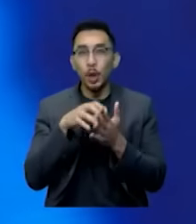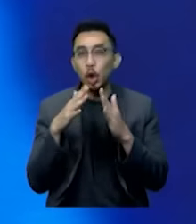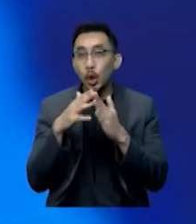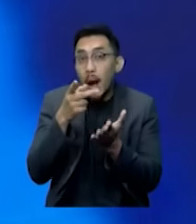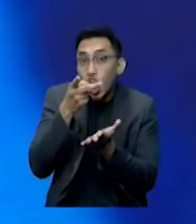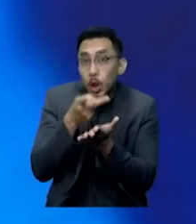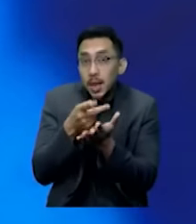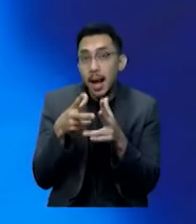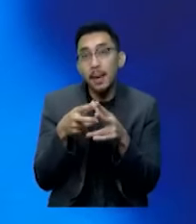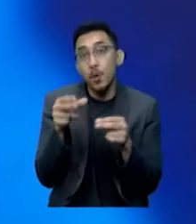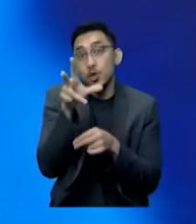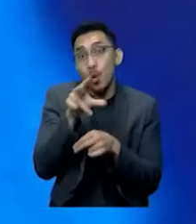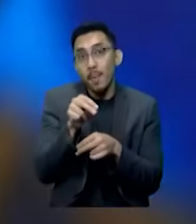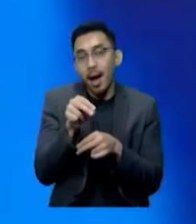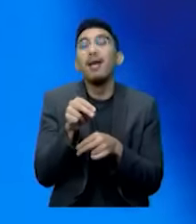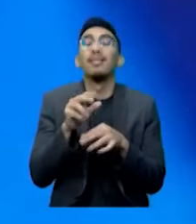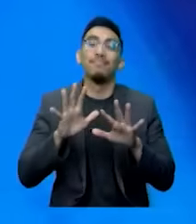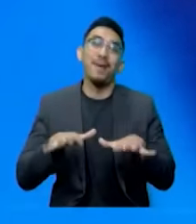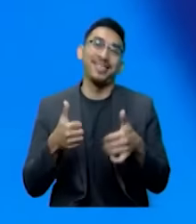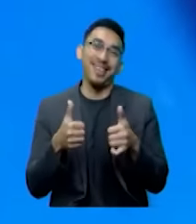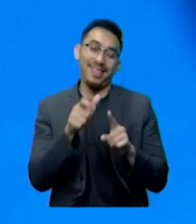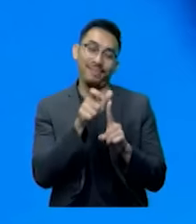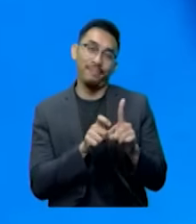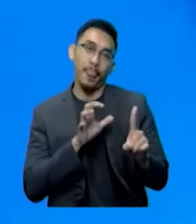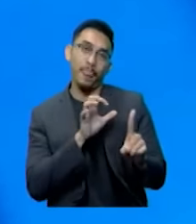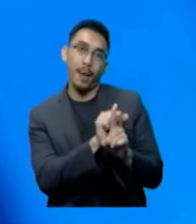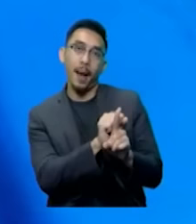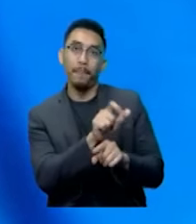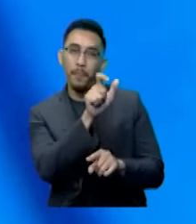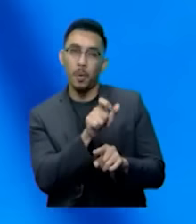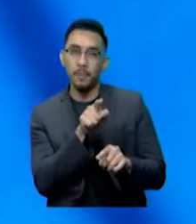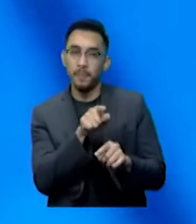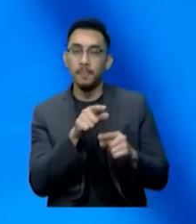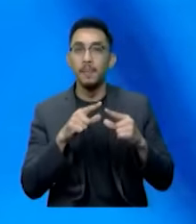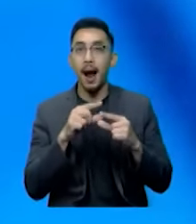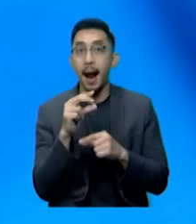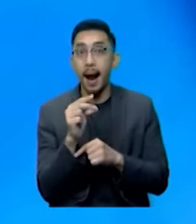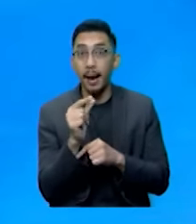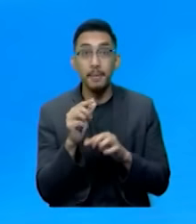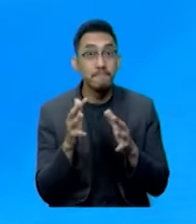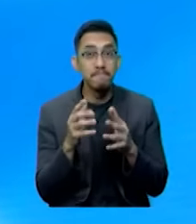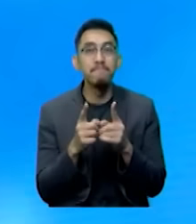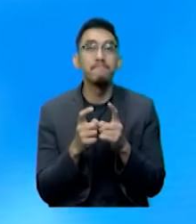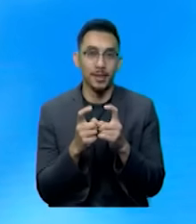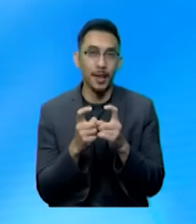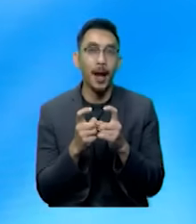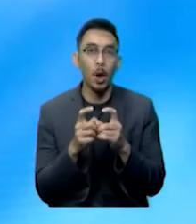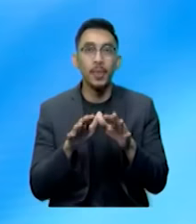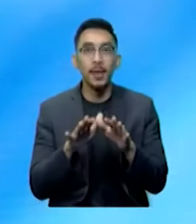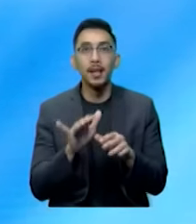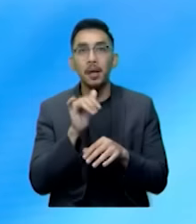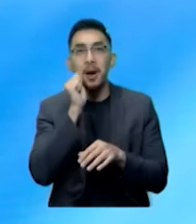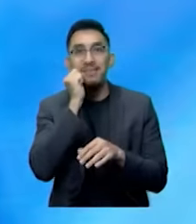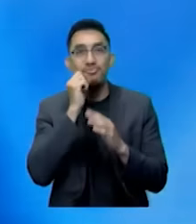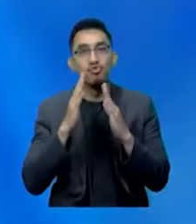sebuah rumah kontrakan di Depok, Jawa Barat berhasil ditangkap. Pelaku AR tak lain adalah kekasih korban yang tinggal bersama ibunya di rumah